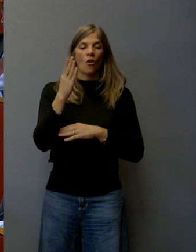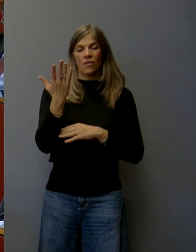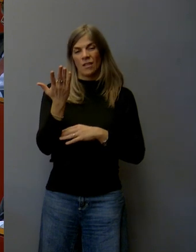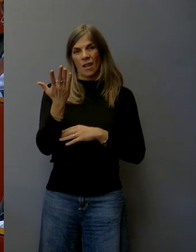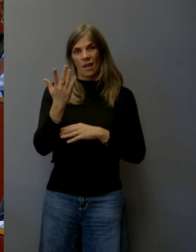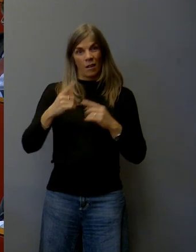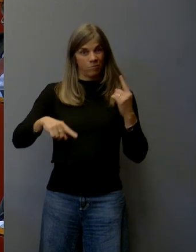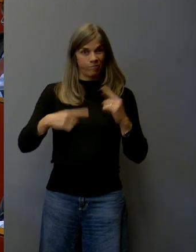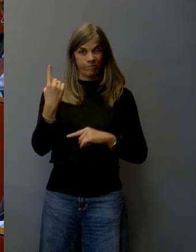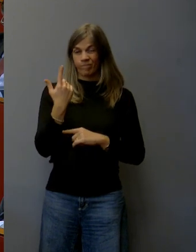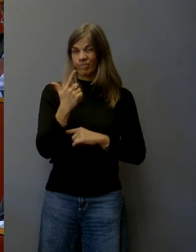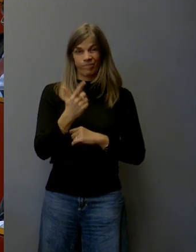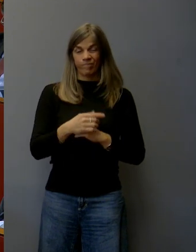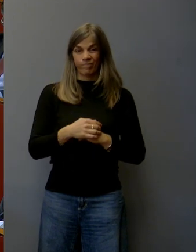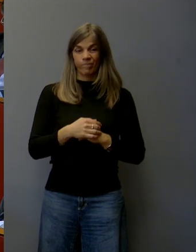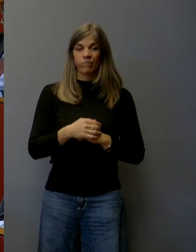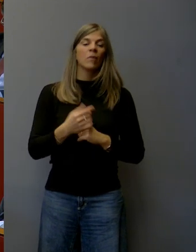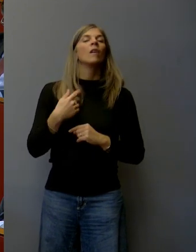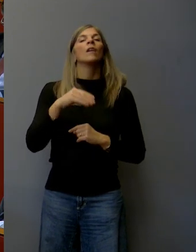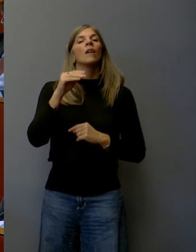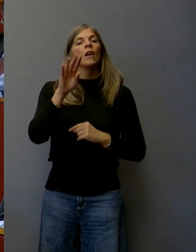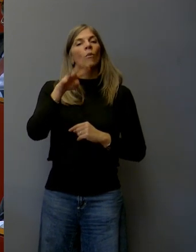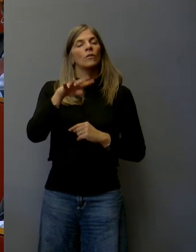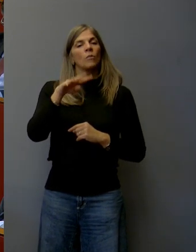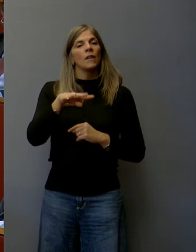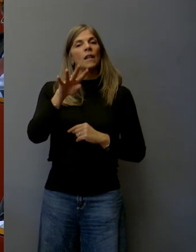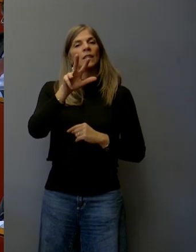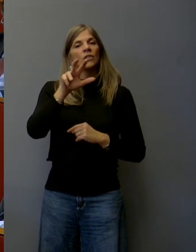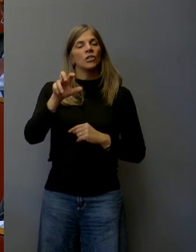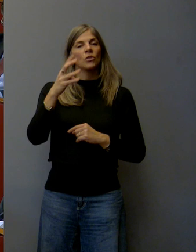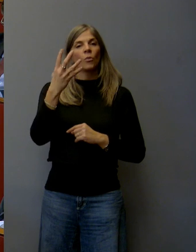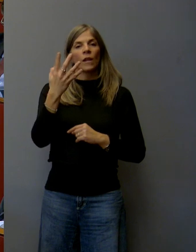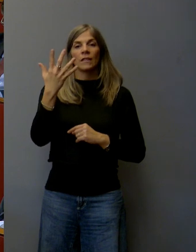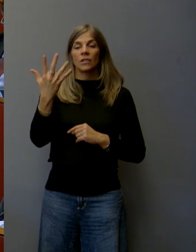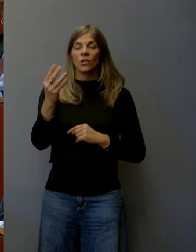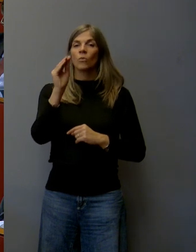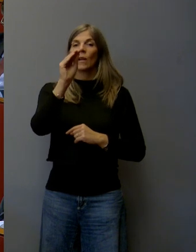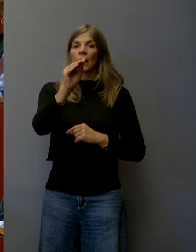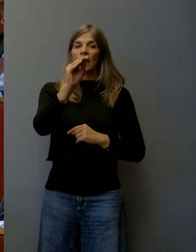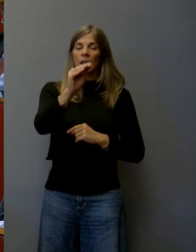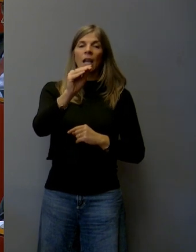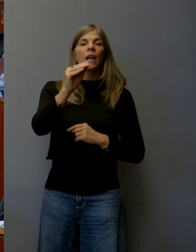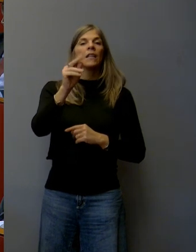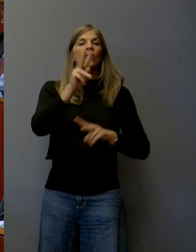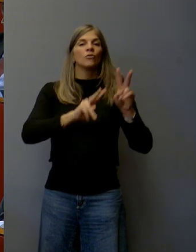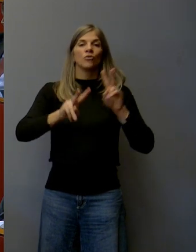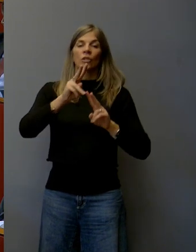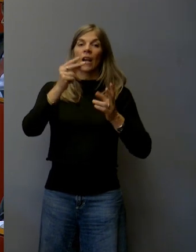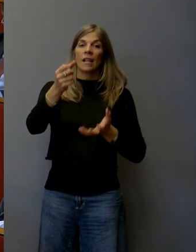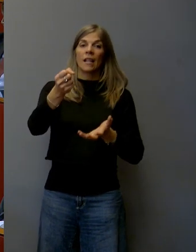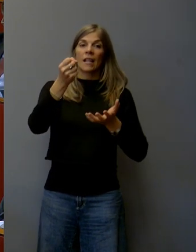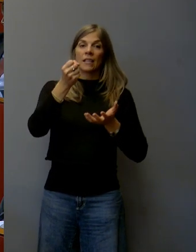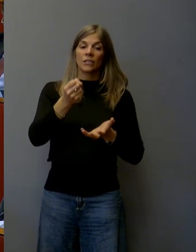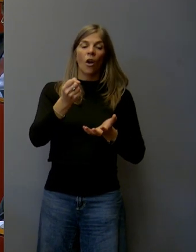si chiede con il 4345 di reperire le risorse necessarie per